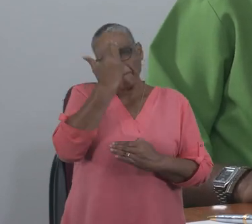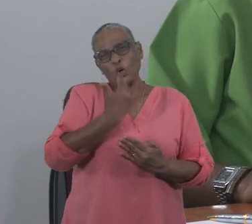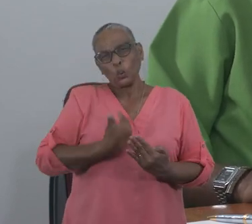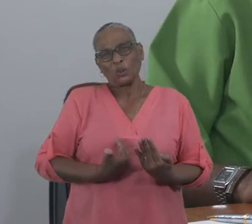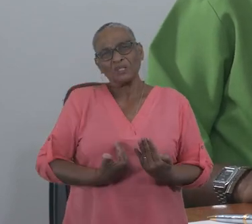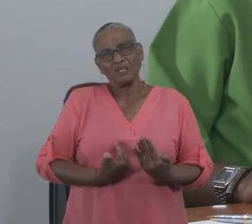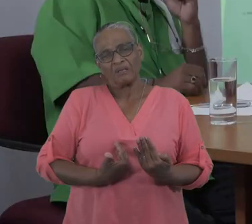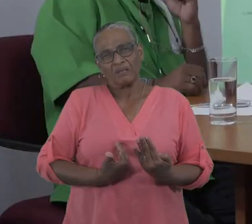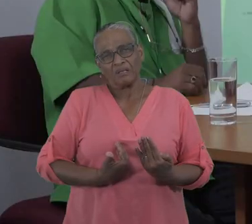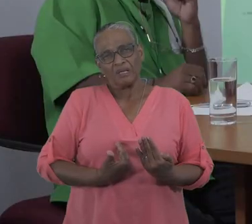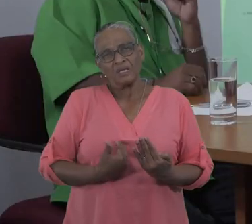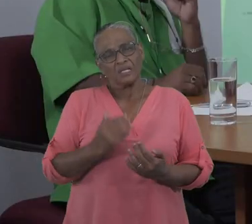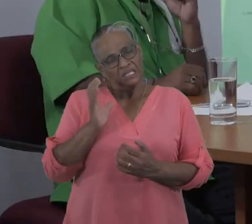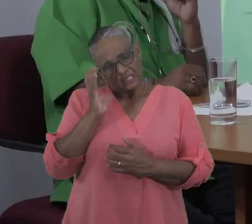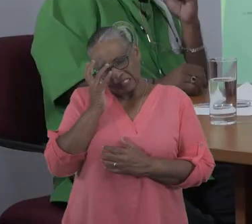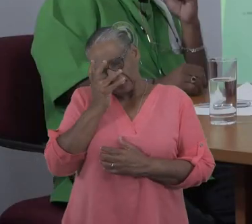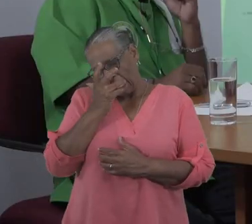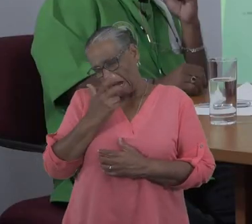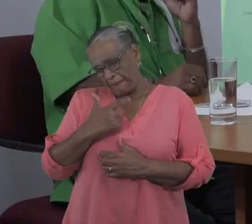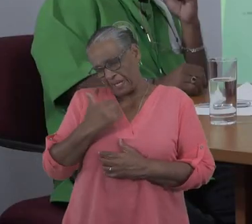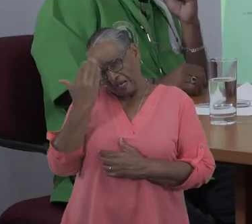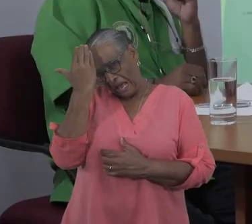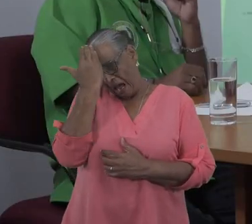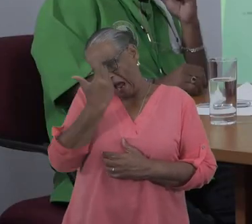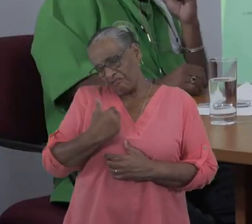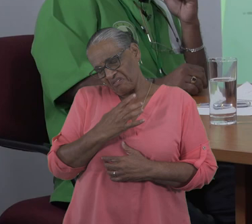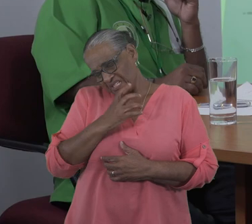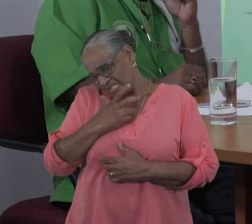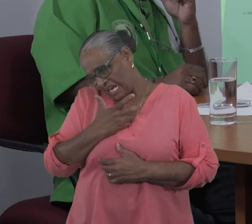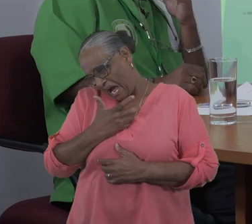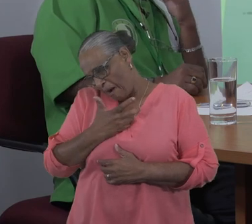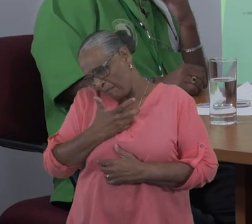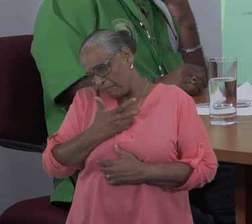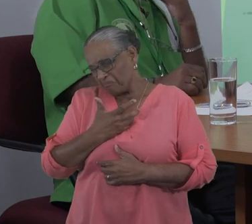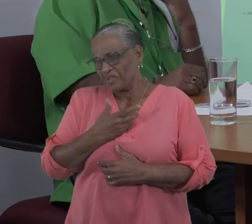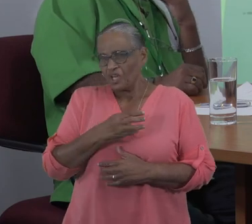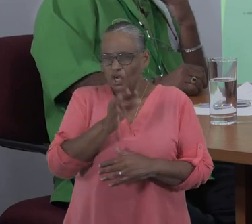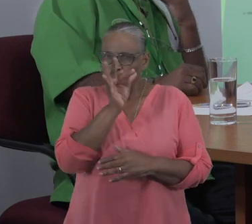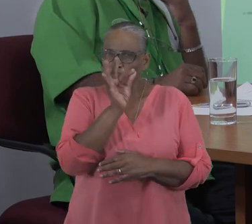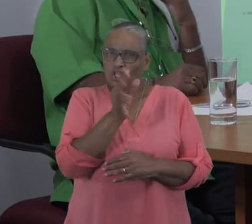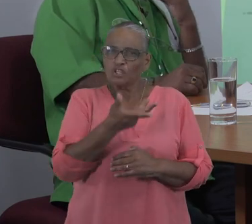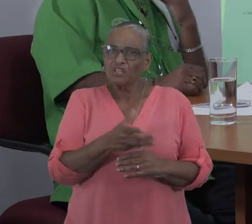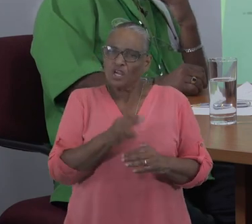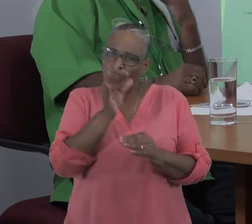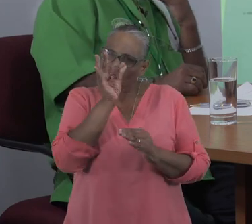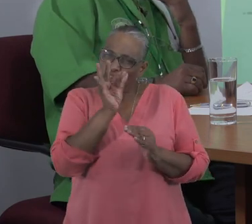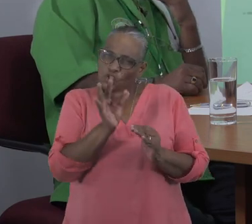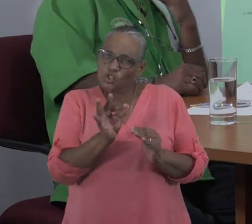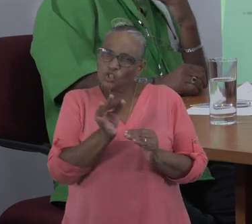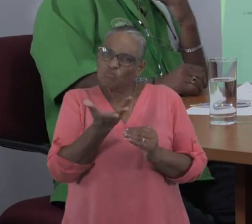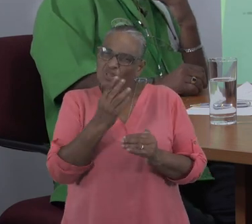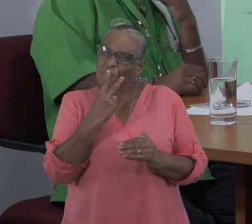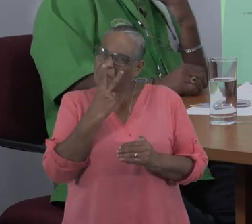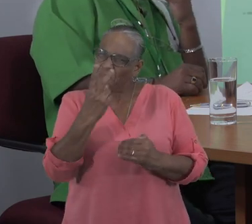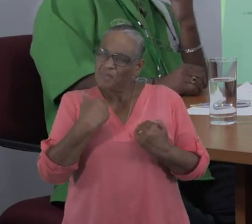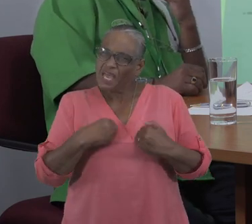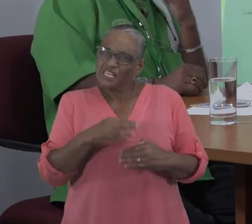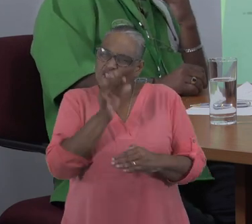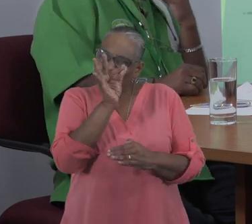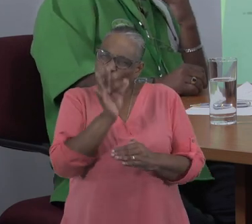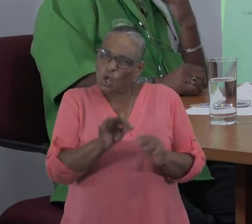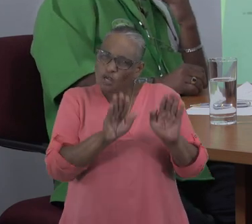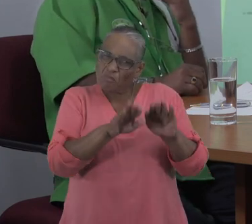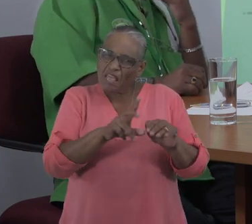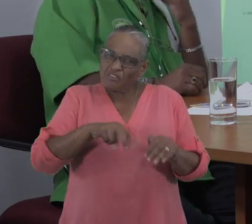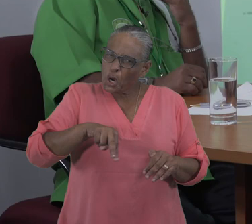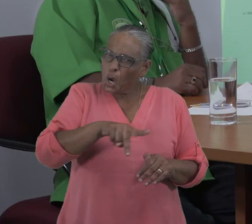ziektes als hersenberoerte? Er zit een beetje schaamte bij. Ja. If je bij mij lingert, in normaal situatie, meestal zie je